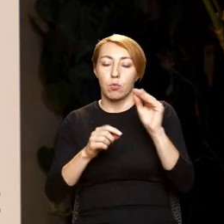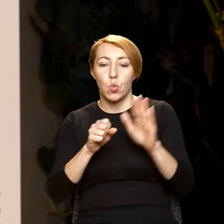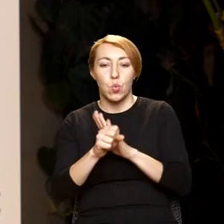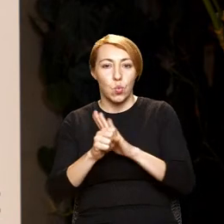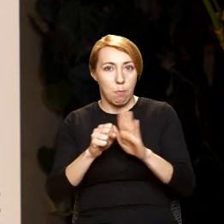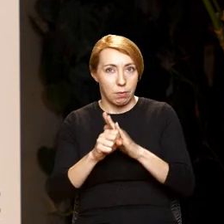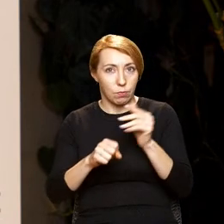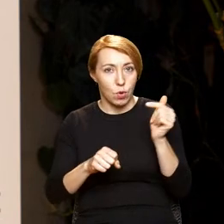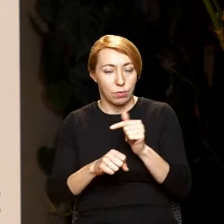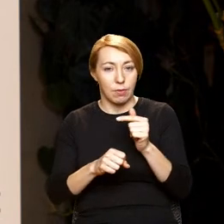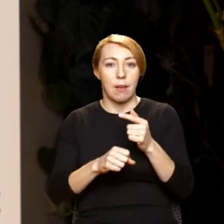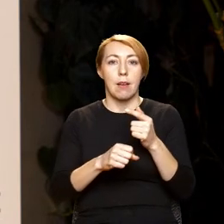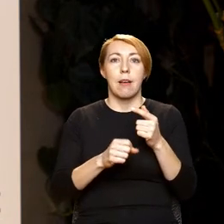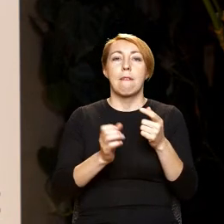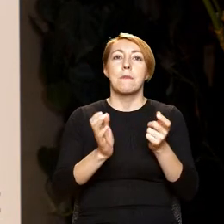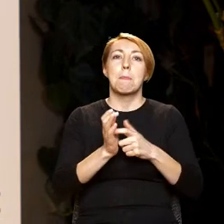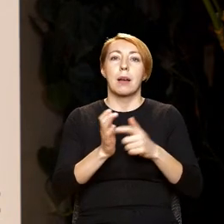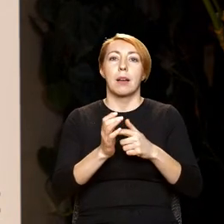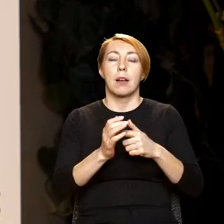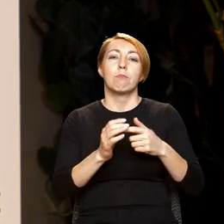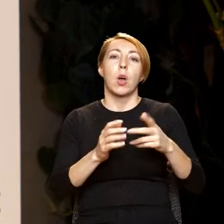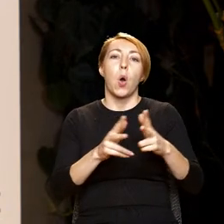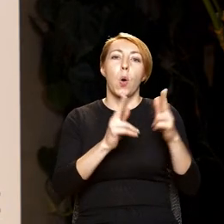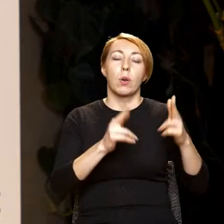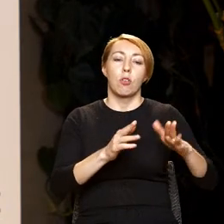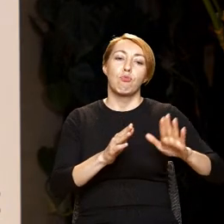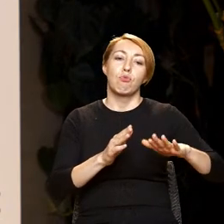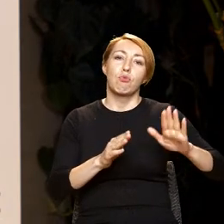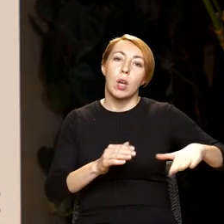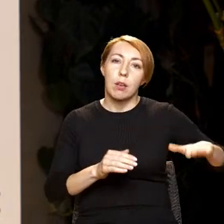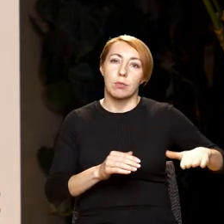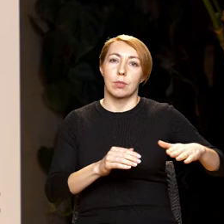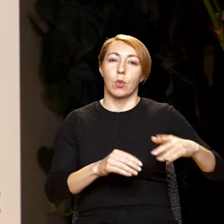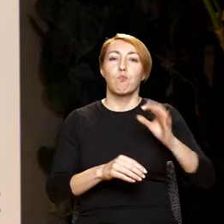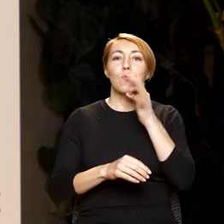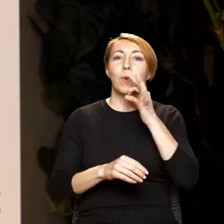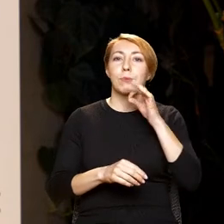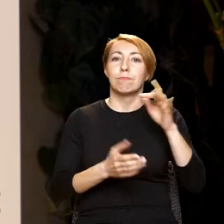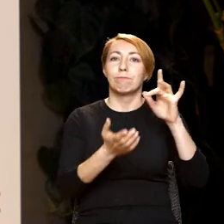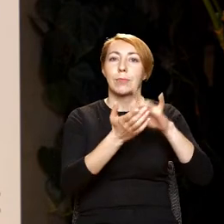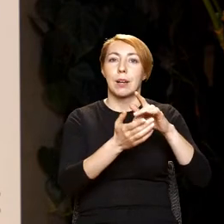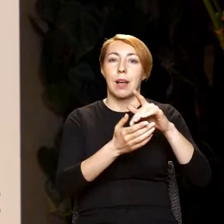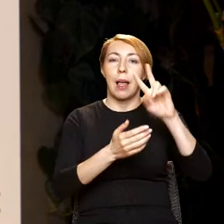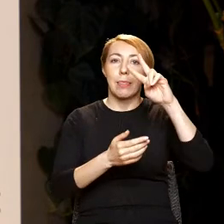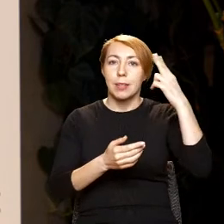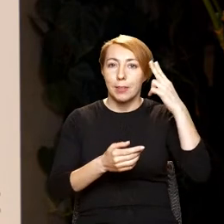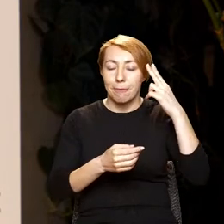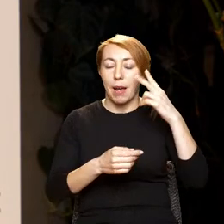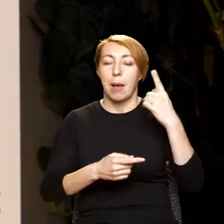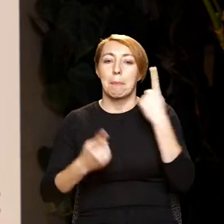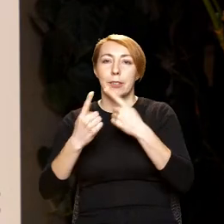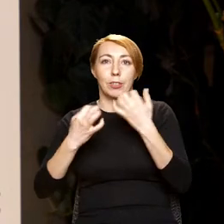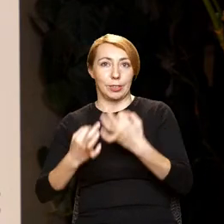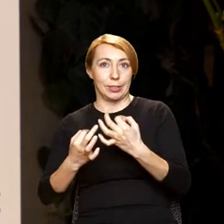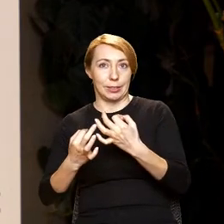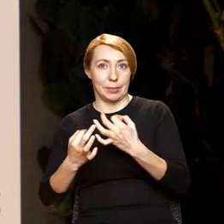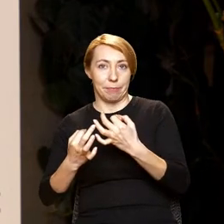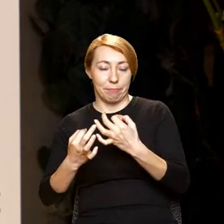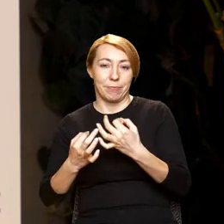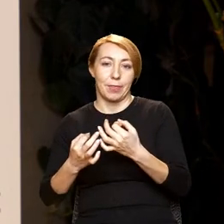pierwsze, uzupełnienia wymagają dzieciństwo i młodość na Litwie. I to myślę, że dzięki dzisiejszej publikacji